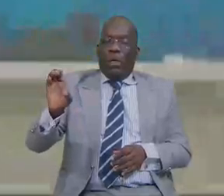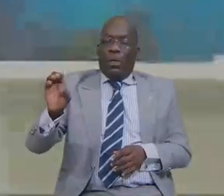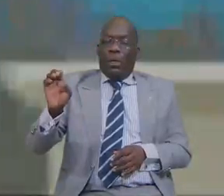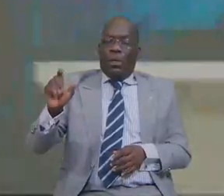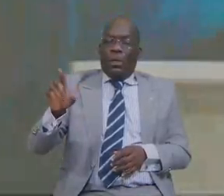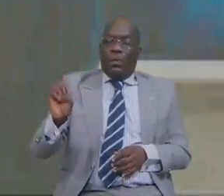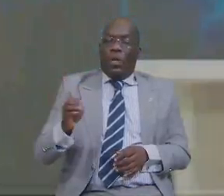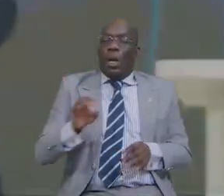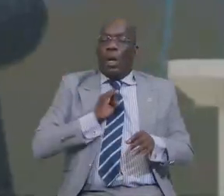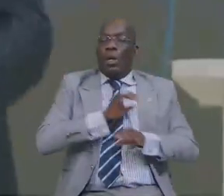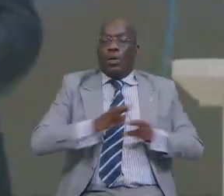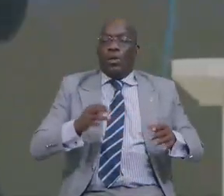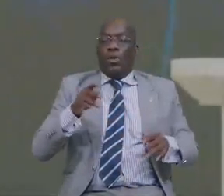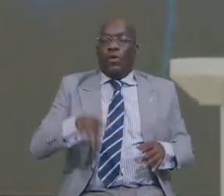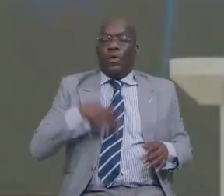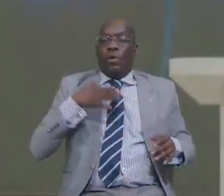cœur